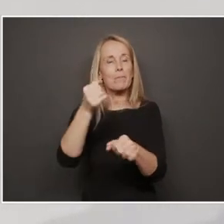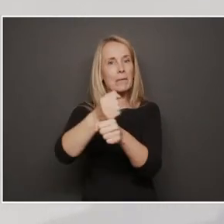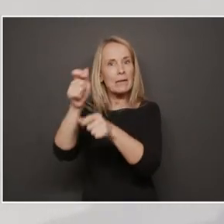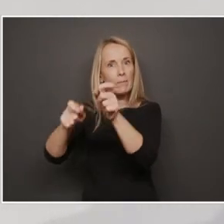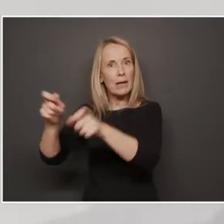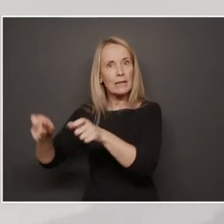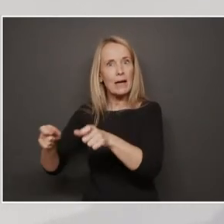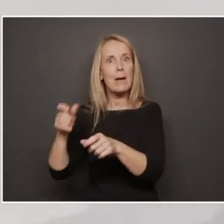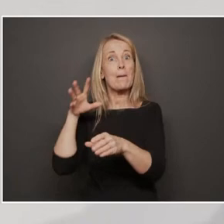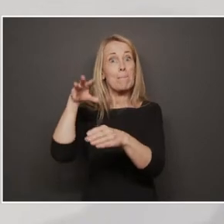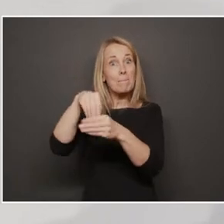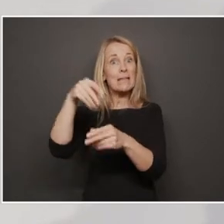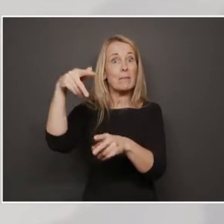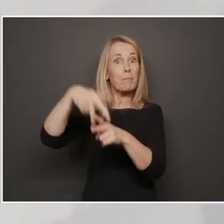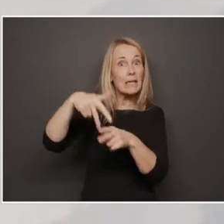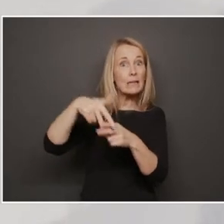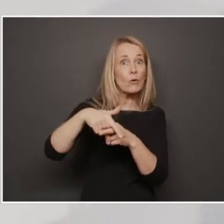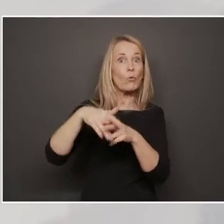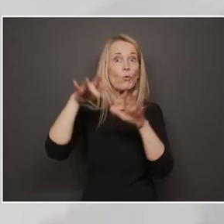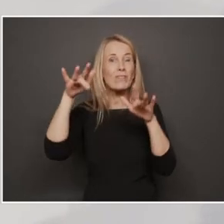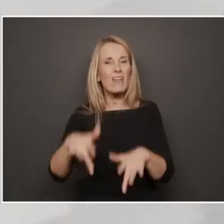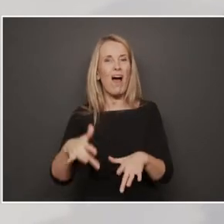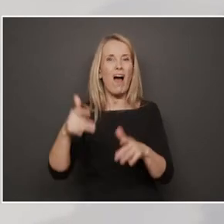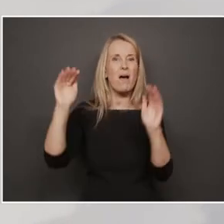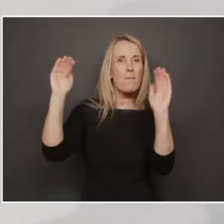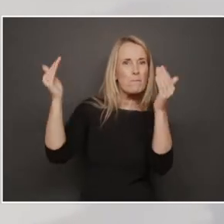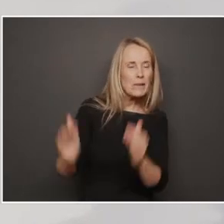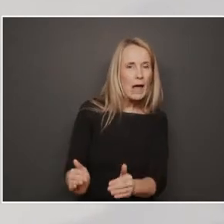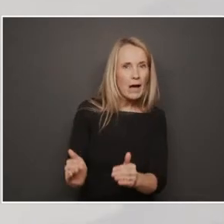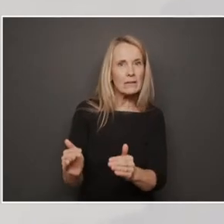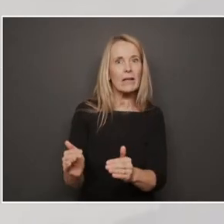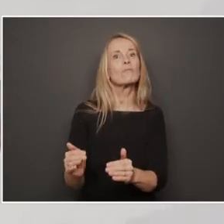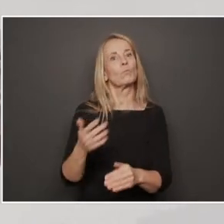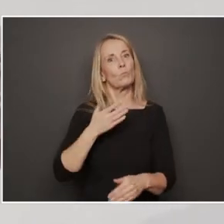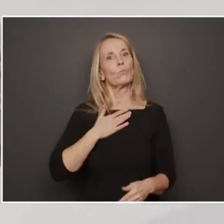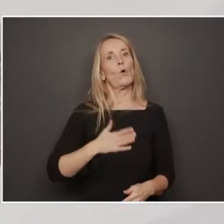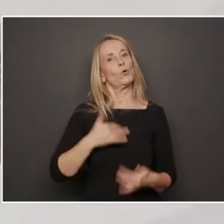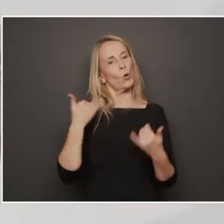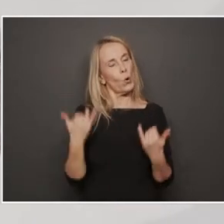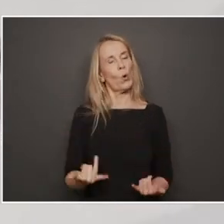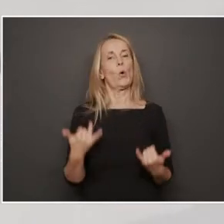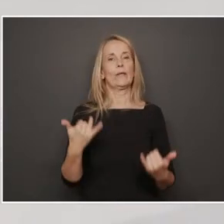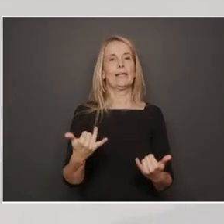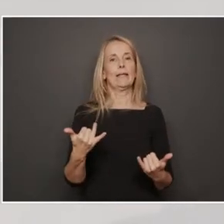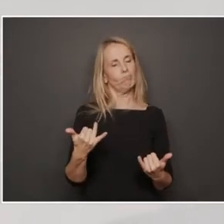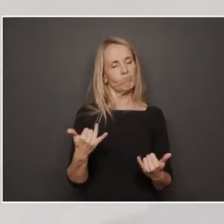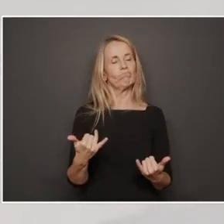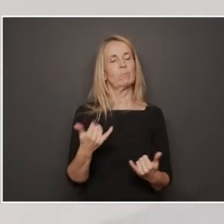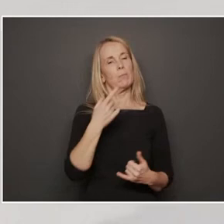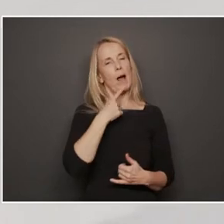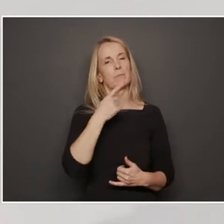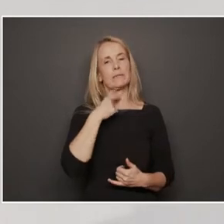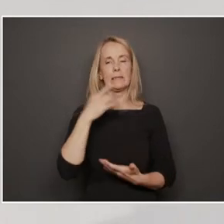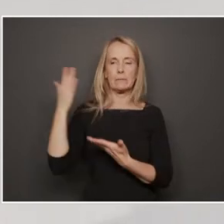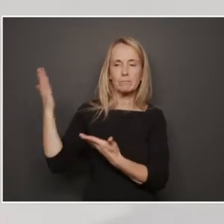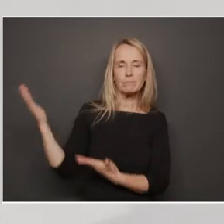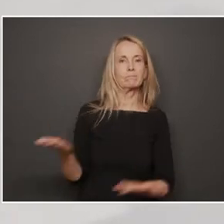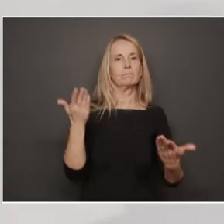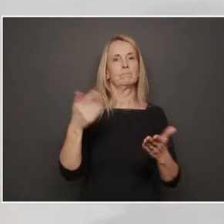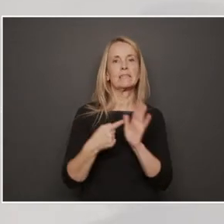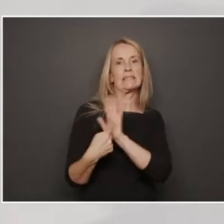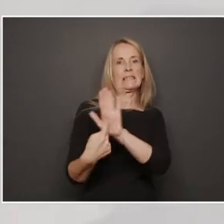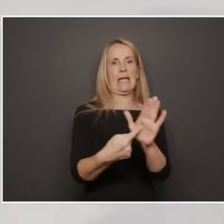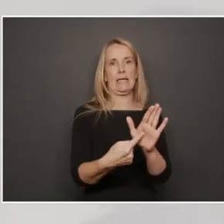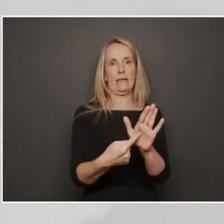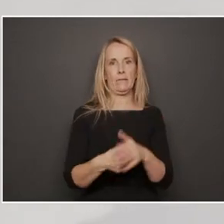mit Behinderung, mit Benachteiligung, möchten wir heute ganz bewusst in den Mittelpunkt drücken.